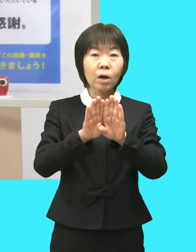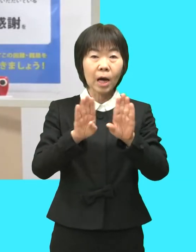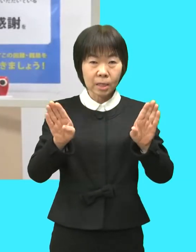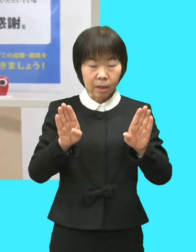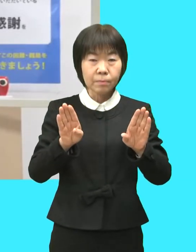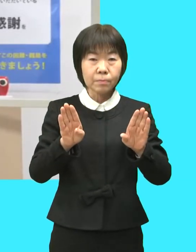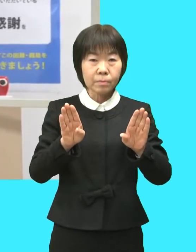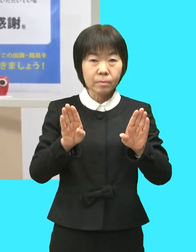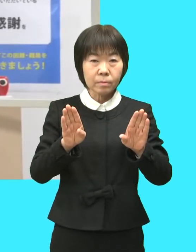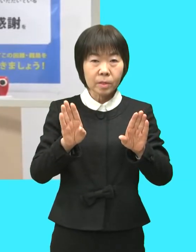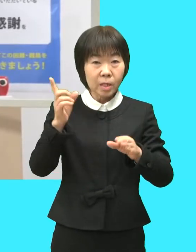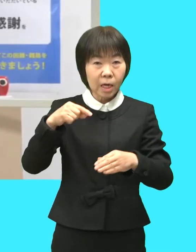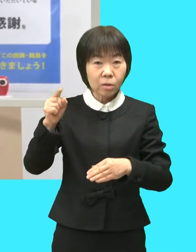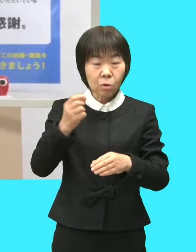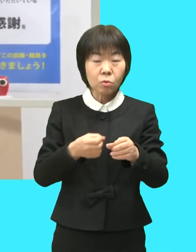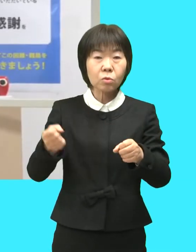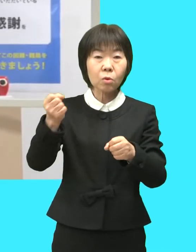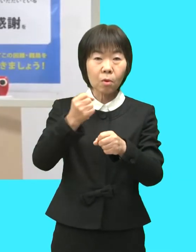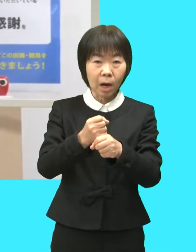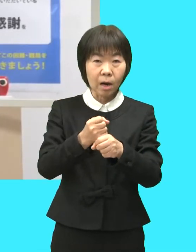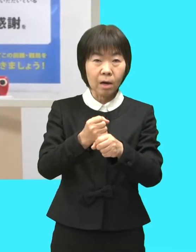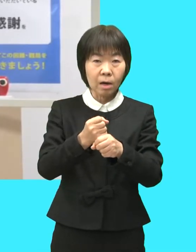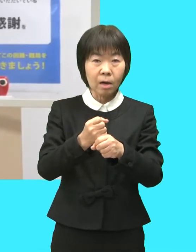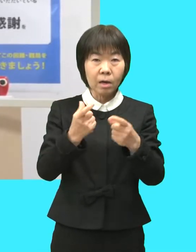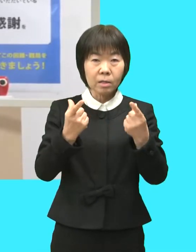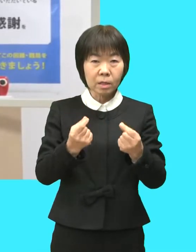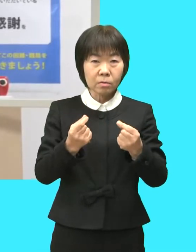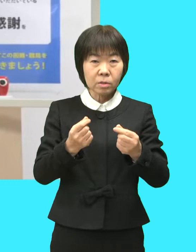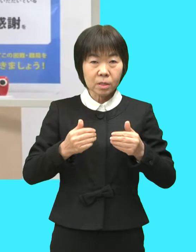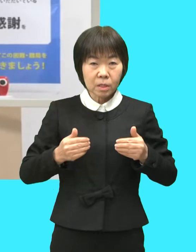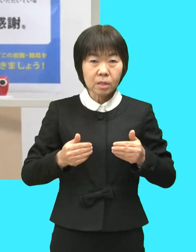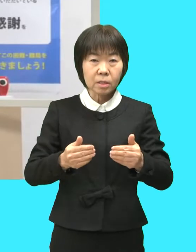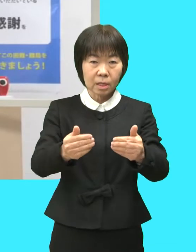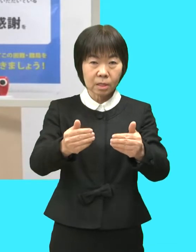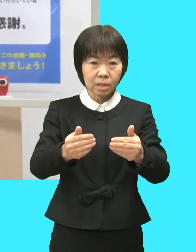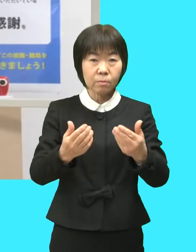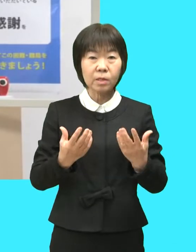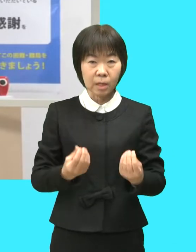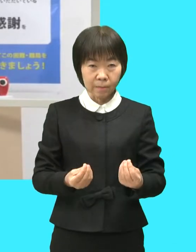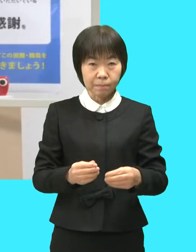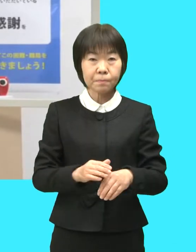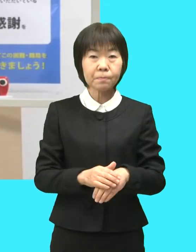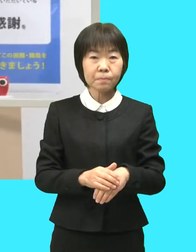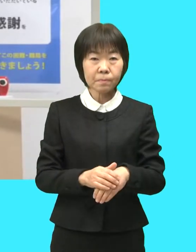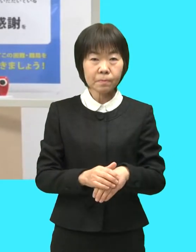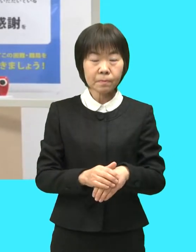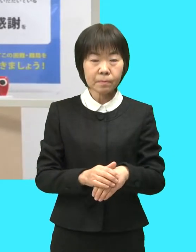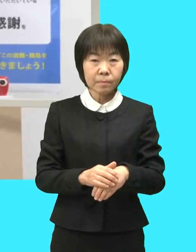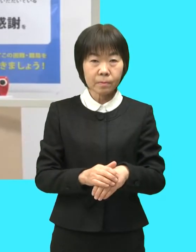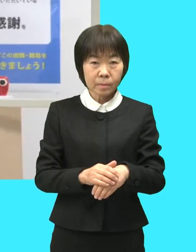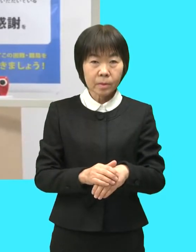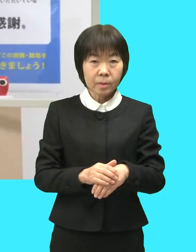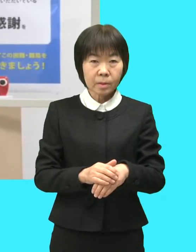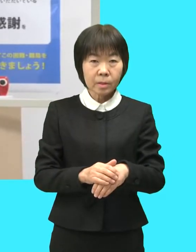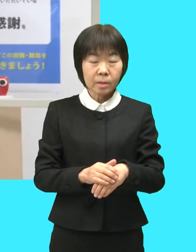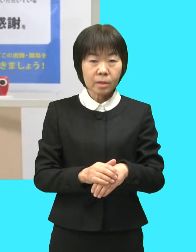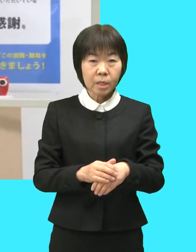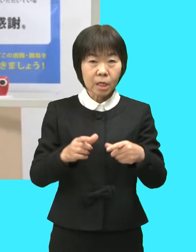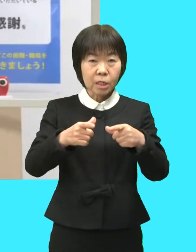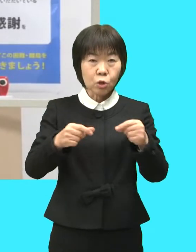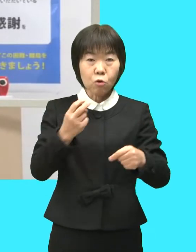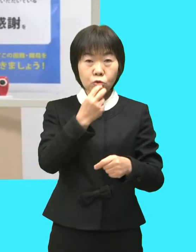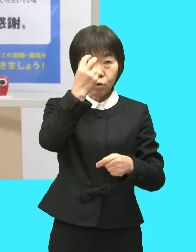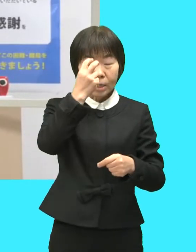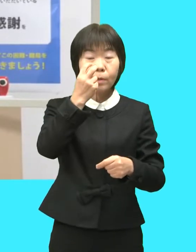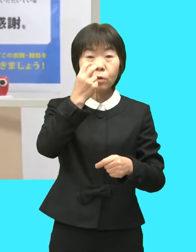など本県の復興が着実に前進いたしました。さらに日本酒を